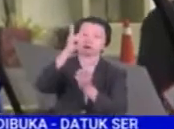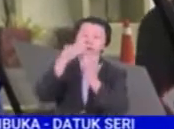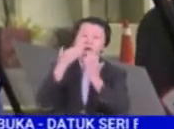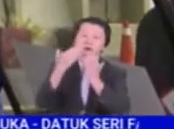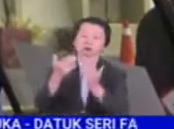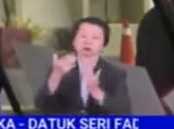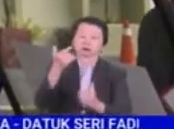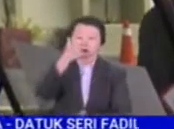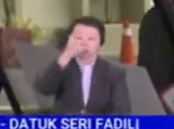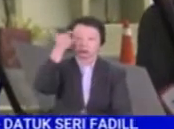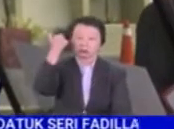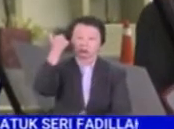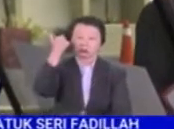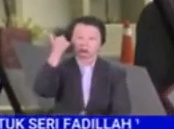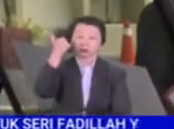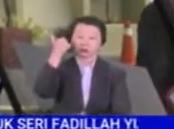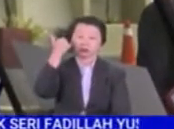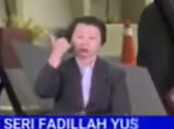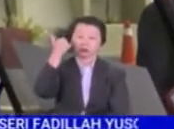Sebab